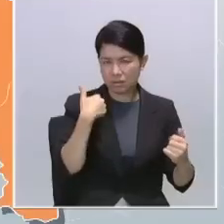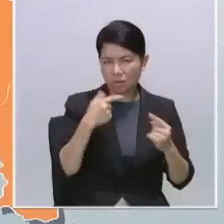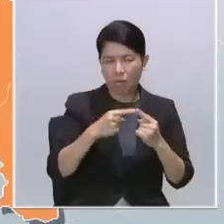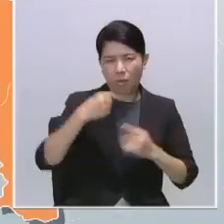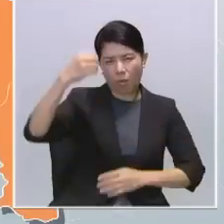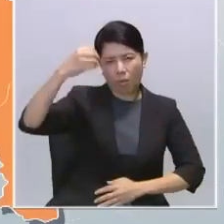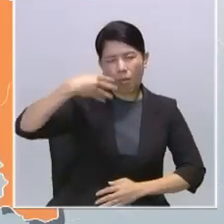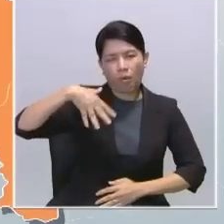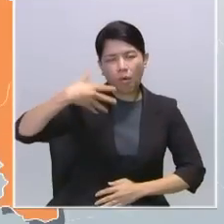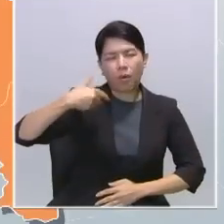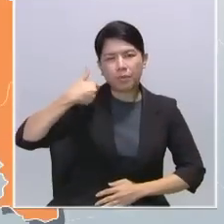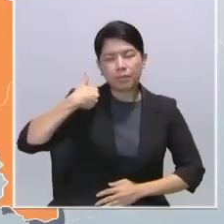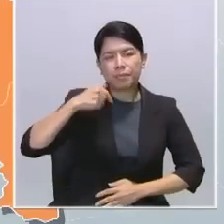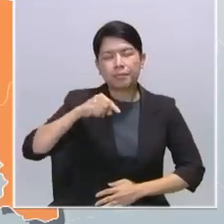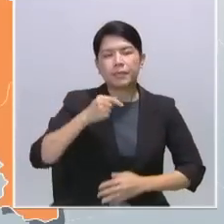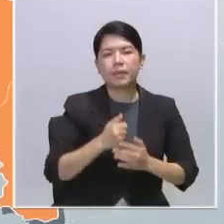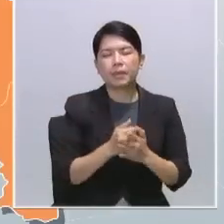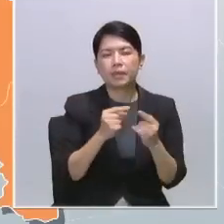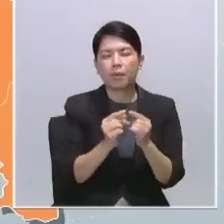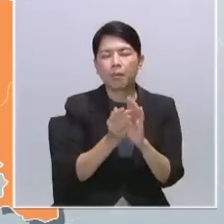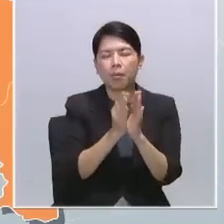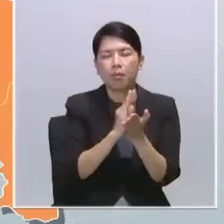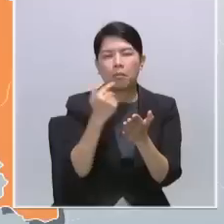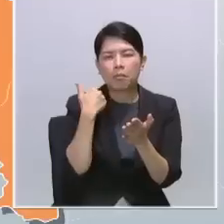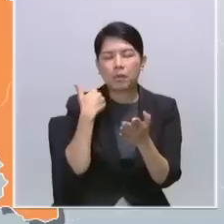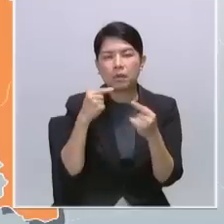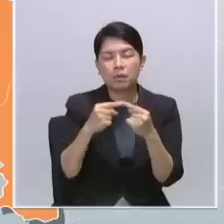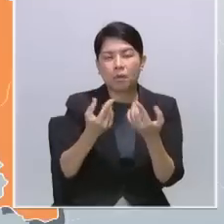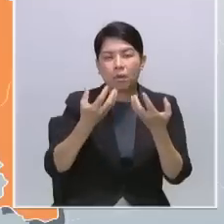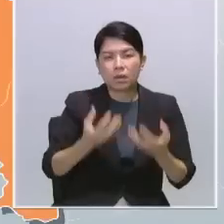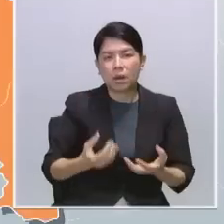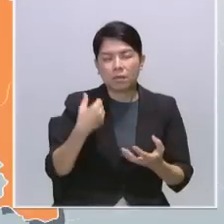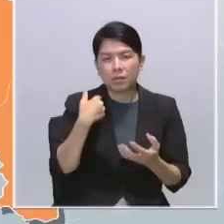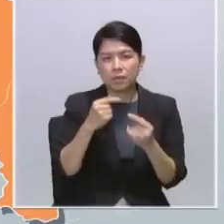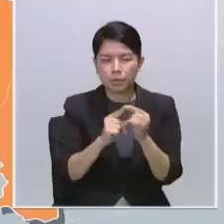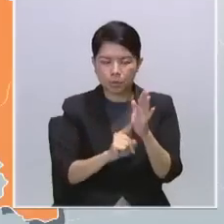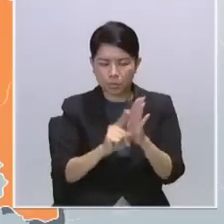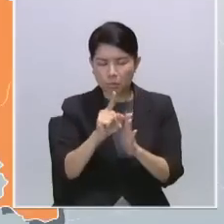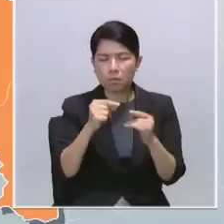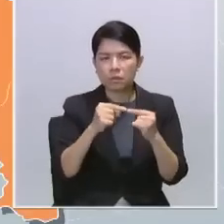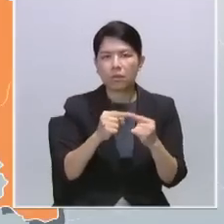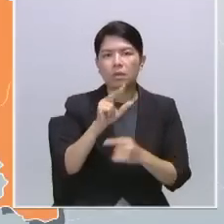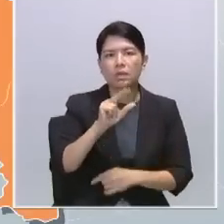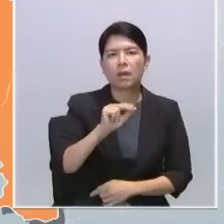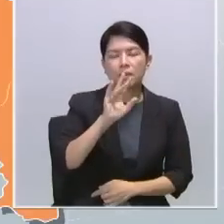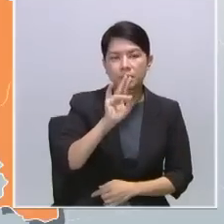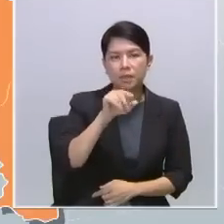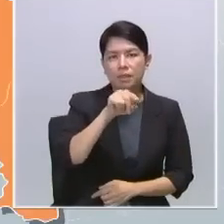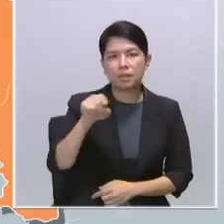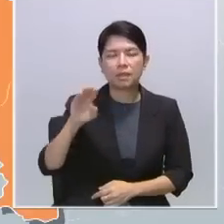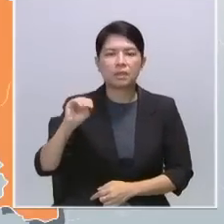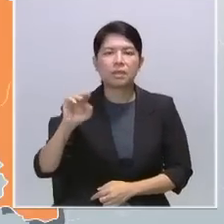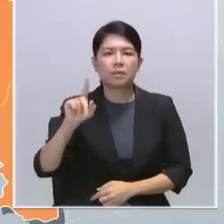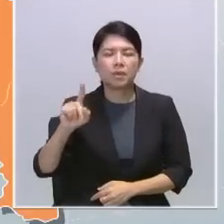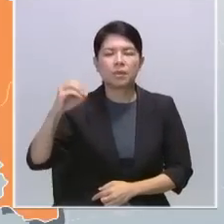ครับกับมีฟ้าหลัวในตอนกลางวันแล้วก็มีอากาศร้อนจัดในบางแห่งด้วยอุณหภูมิสูงสุด37ถึง